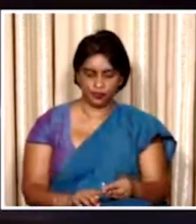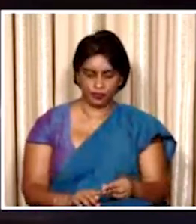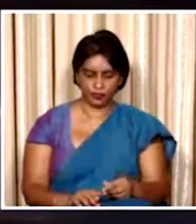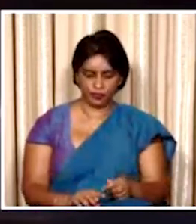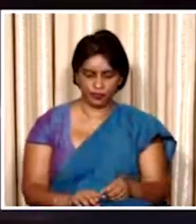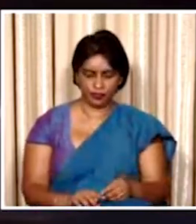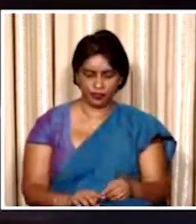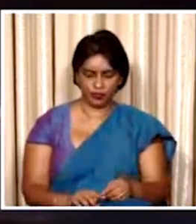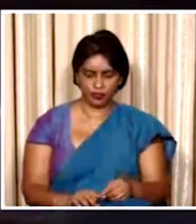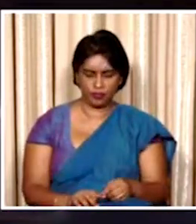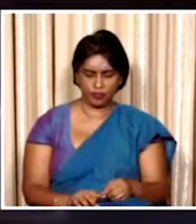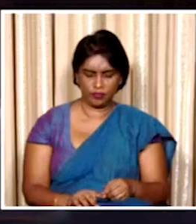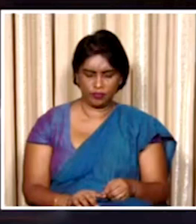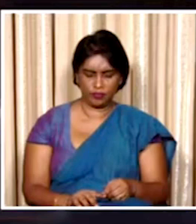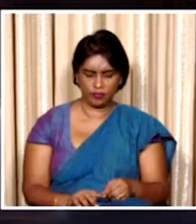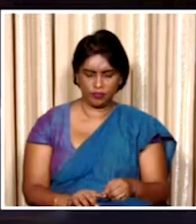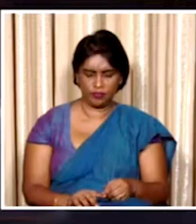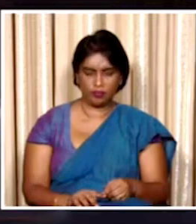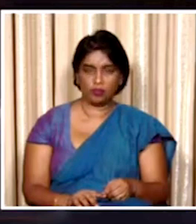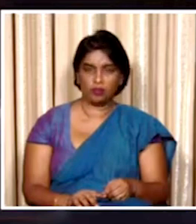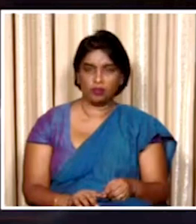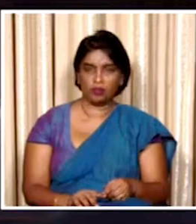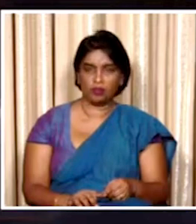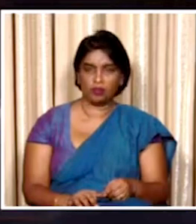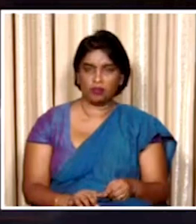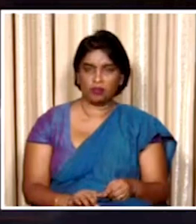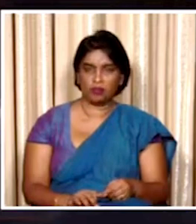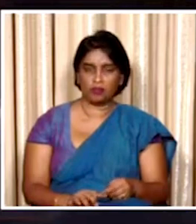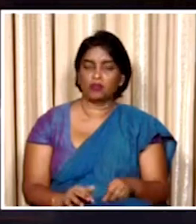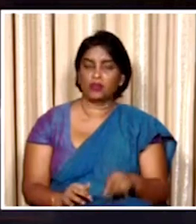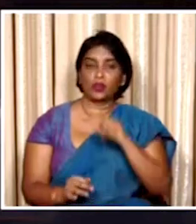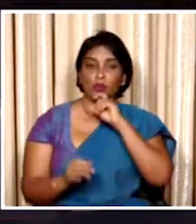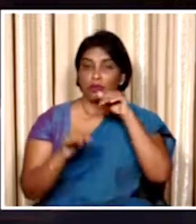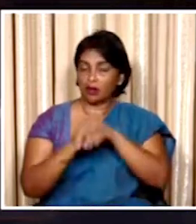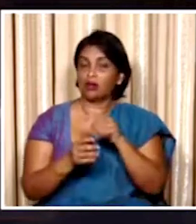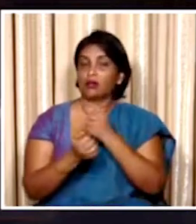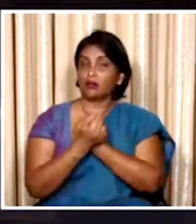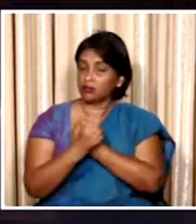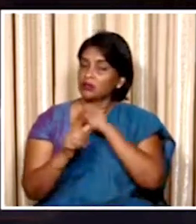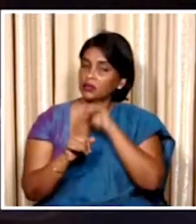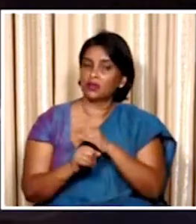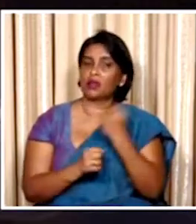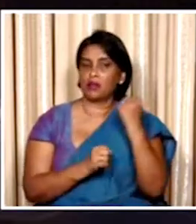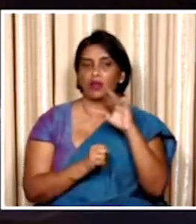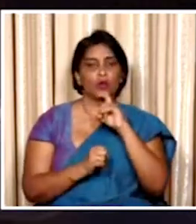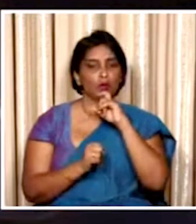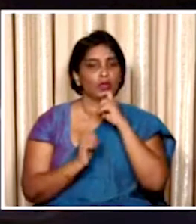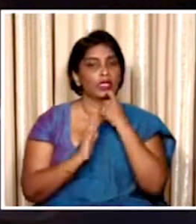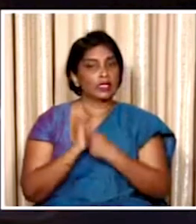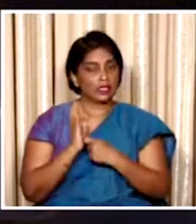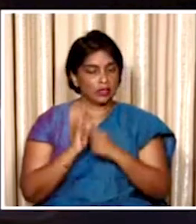විනිශ්චකාරවරයෙකුට යම් කිසි චූදිතයෙක්ව අධිකරණ භූමියේ තුල රඳවාගෙන නිදහස් කිරීමේ බලය. ඒක අපරාධ නඩු